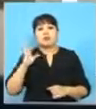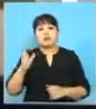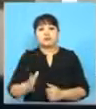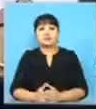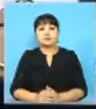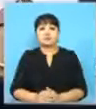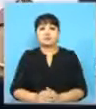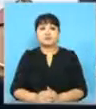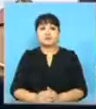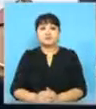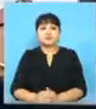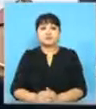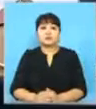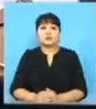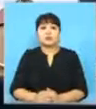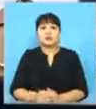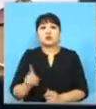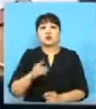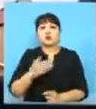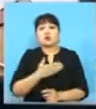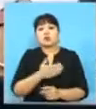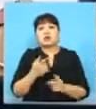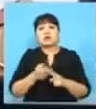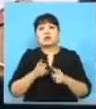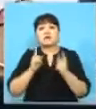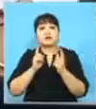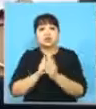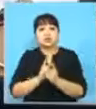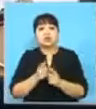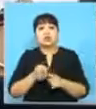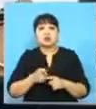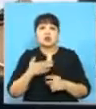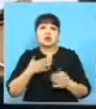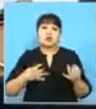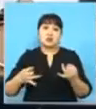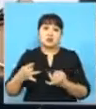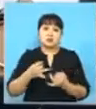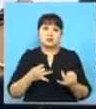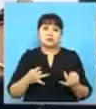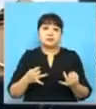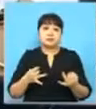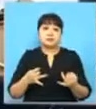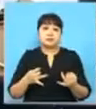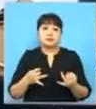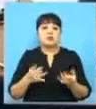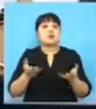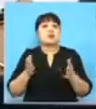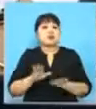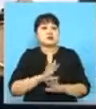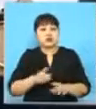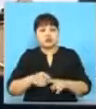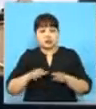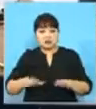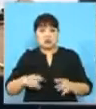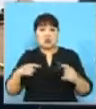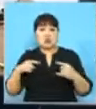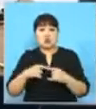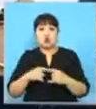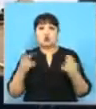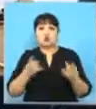Сапарбаева. Теперь, чтобы вот эта наша встреча, вот эти наши разговоры не остались здесь, за этим